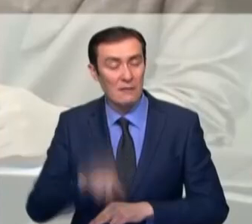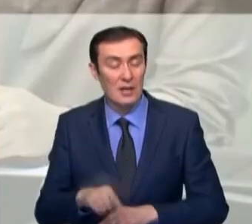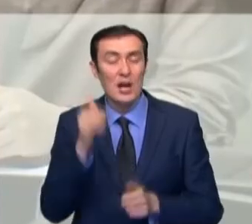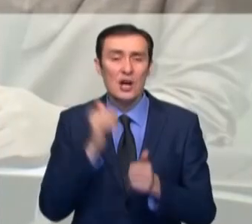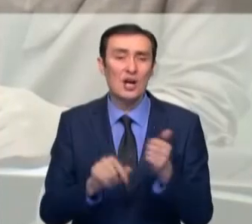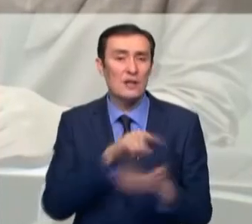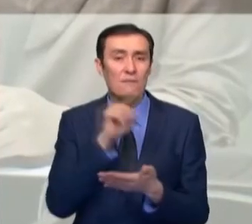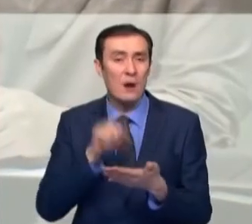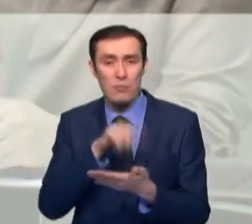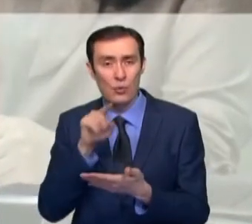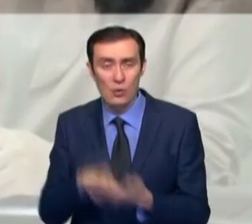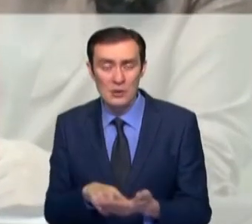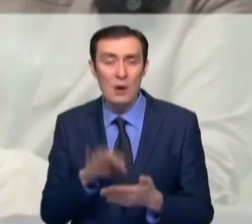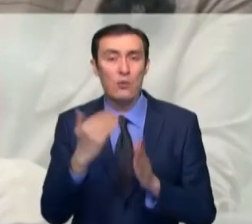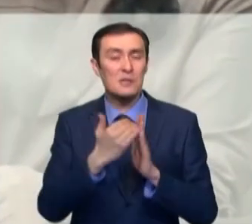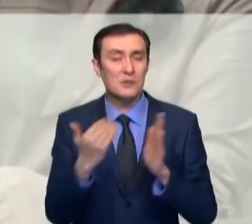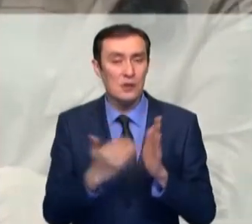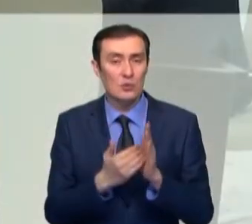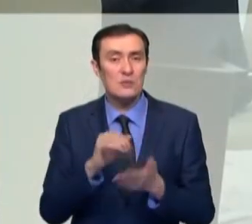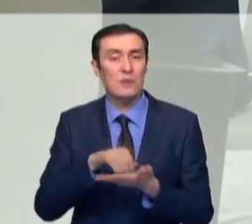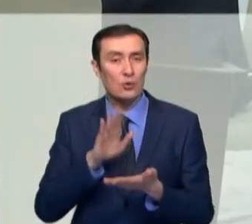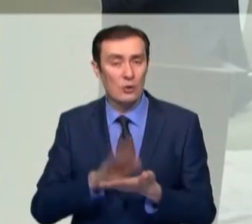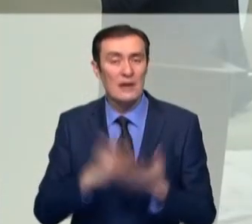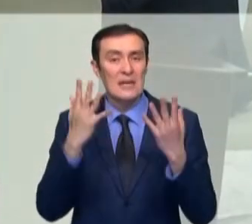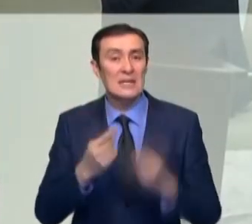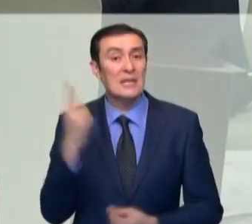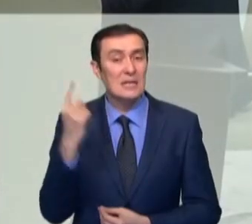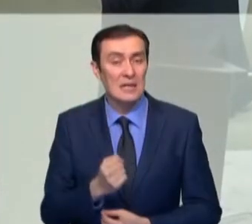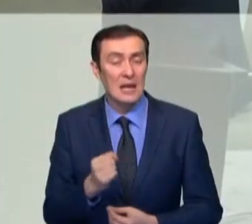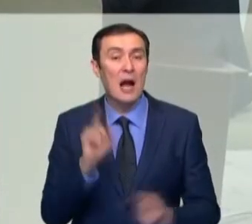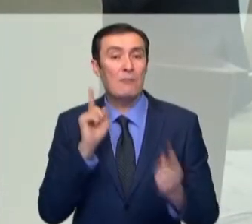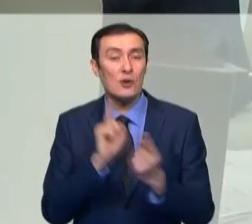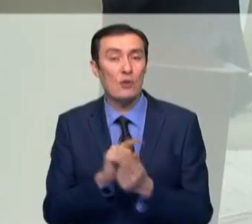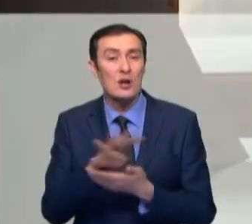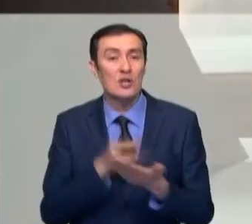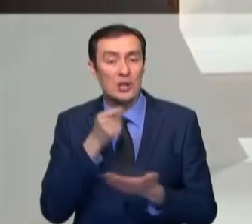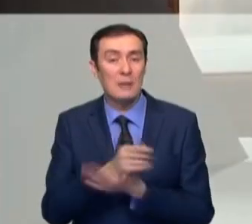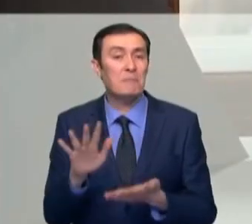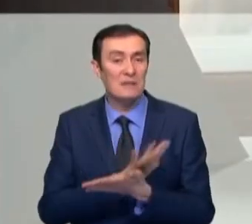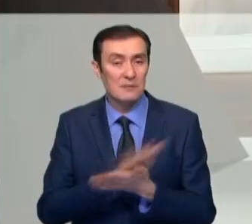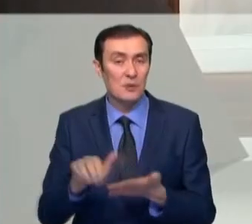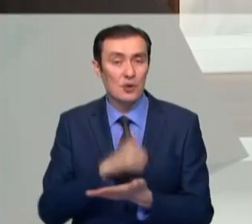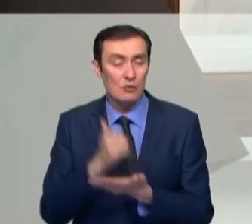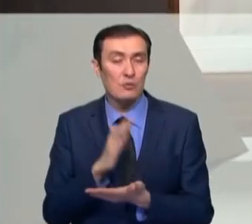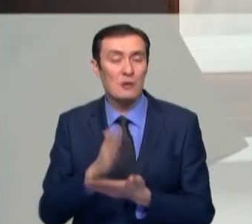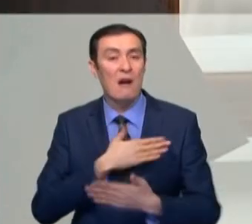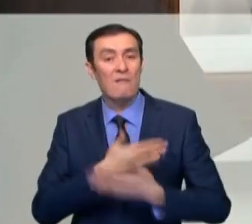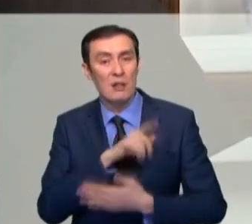каждому вопросу, согласно расписанию, установлен определенный день недели. А прием жалоб на безвозмездной основе будут